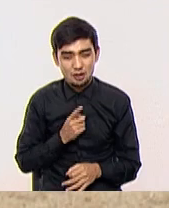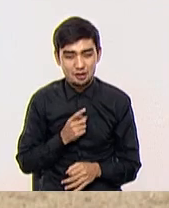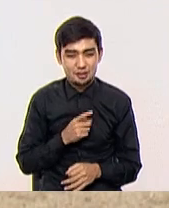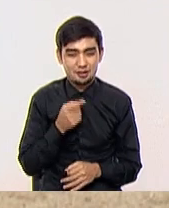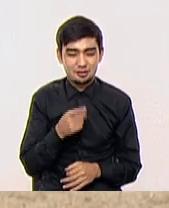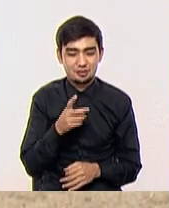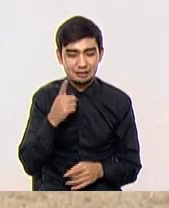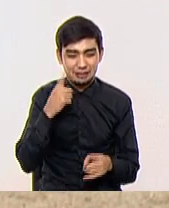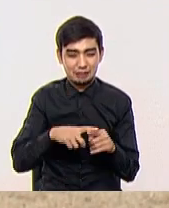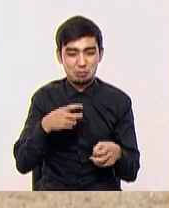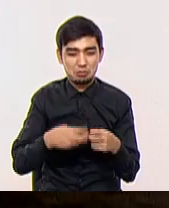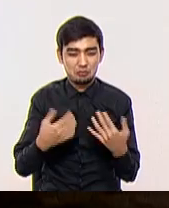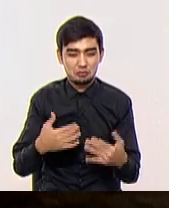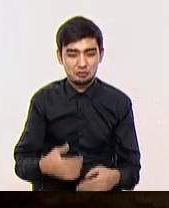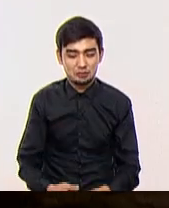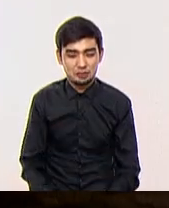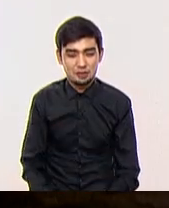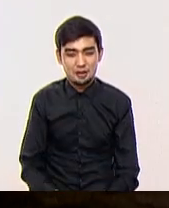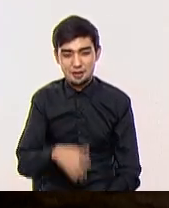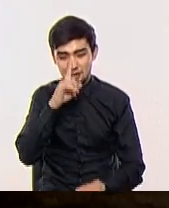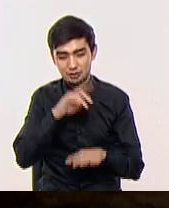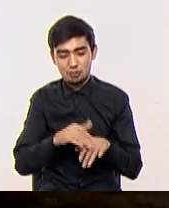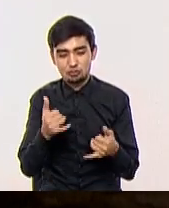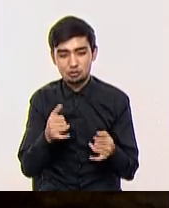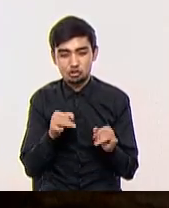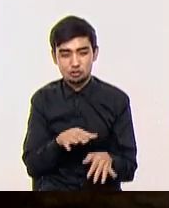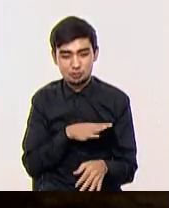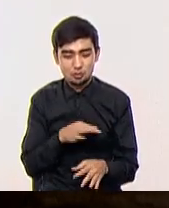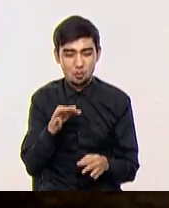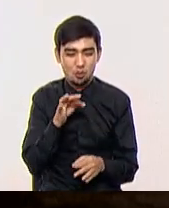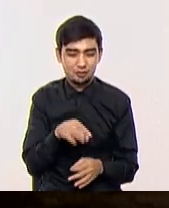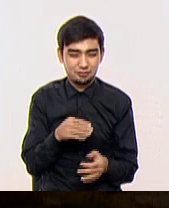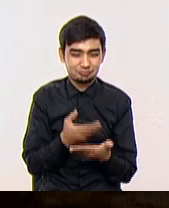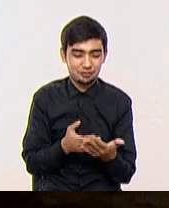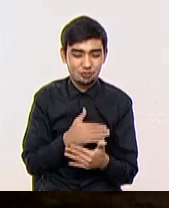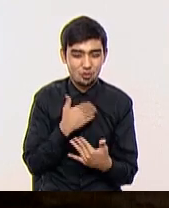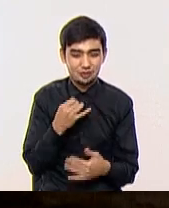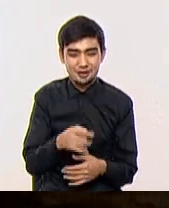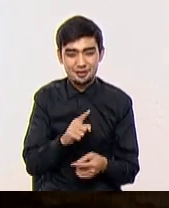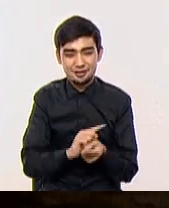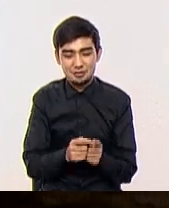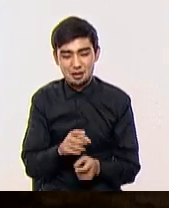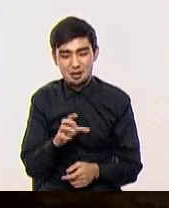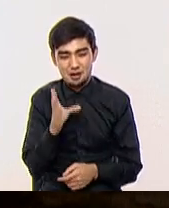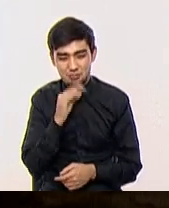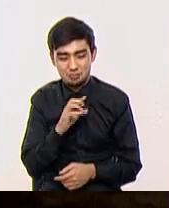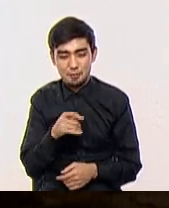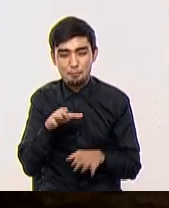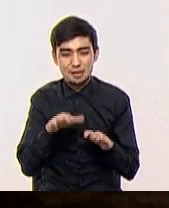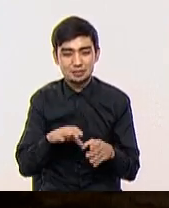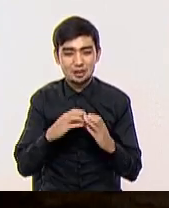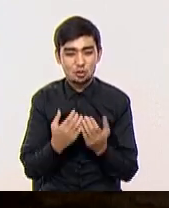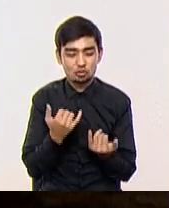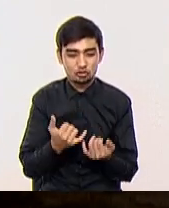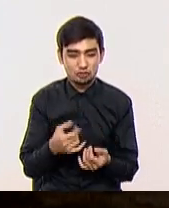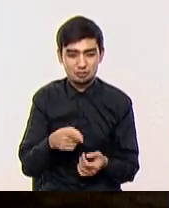что техника сломалась. В акимате сегодня решили воздержаться от комментария. Да и вряд ли бы он что-то изменил, ведь вместо стадиона здесь теперь